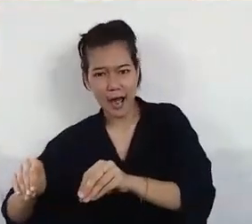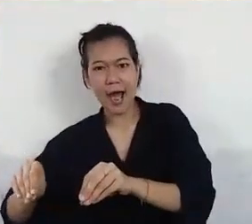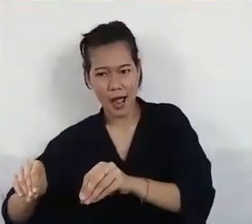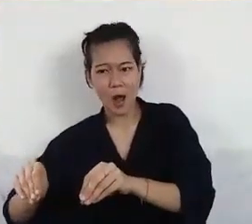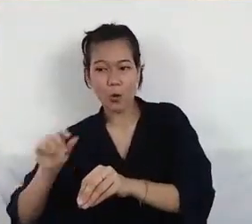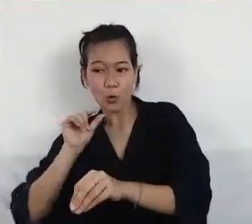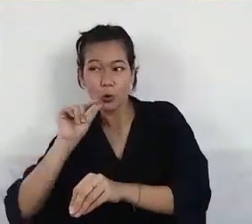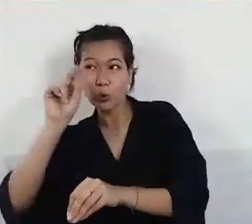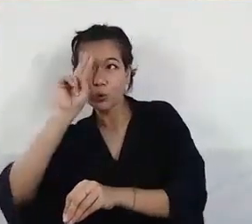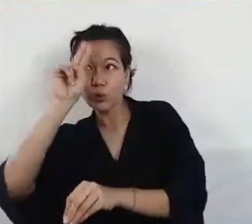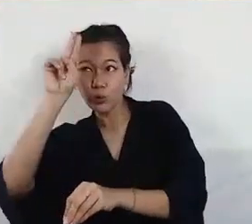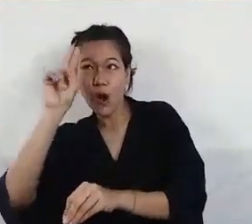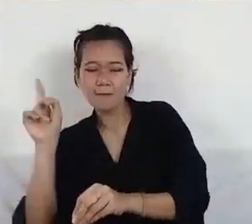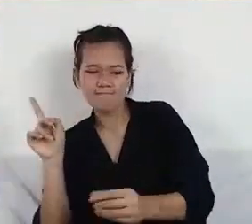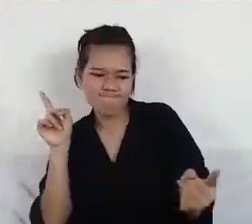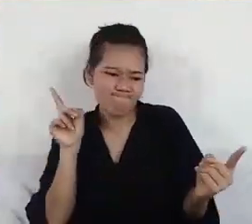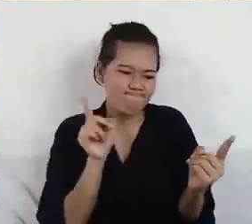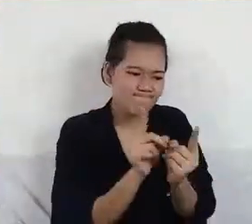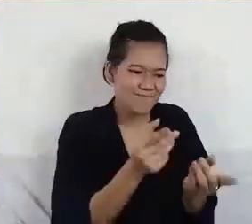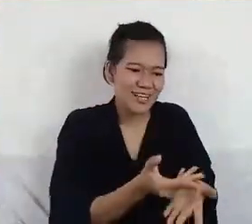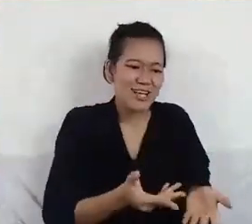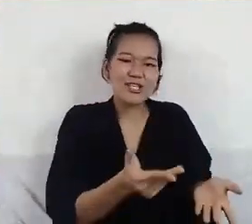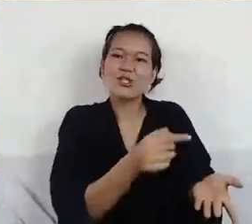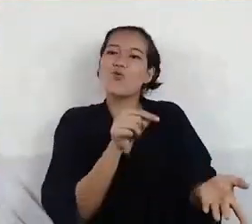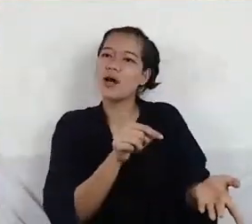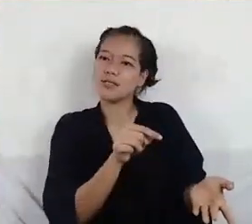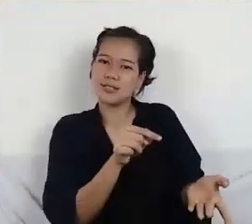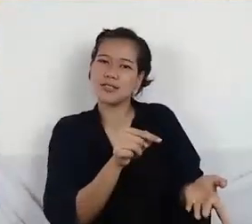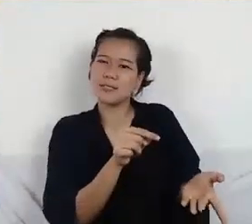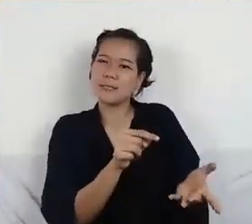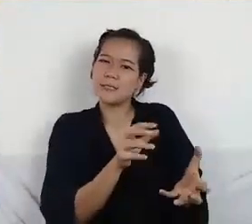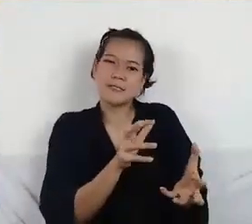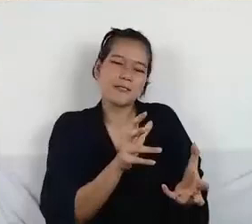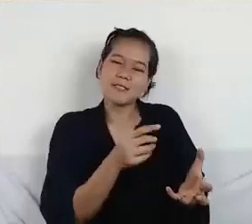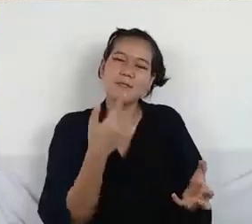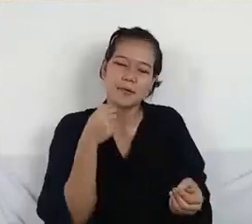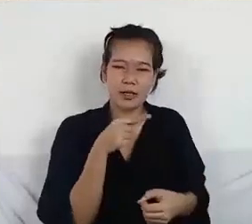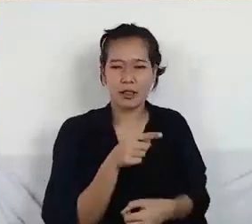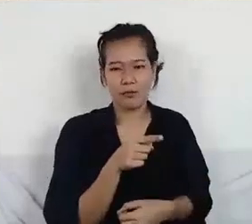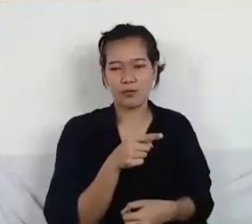yang dihadapi oleh anak-anak Tuhan.